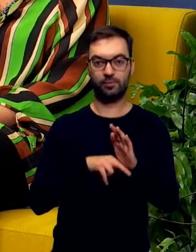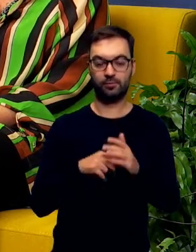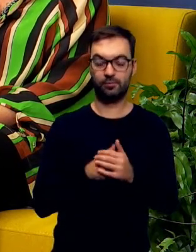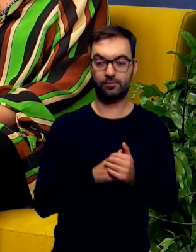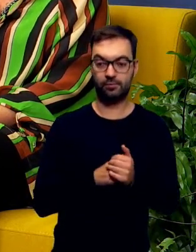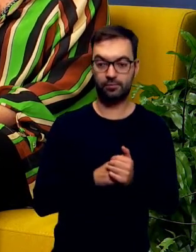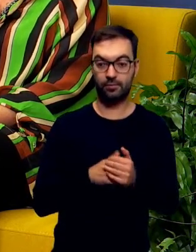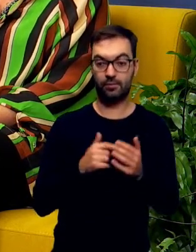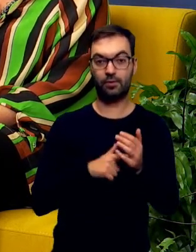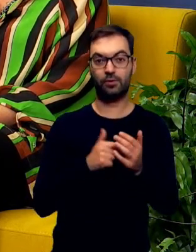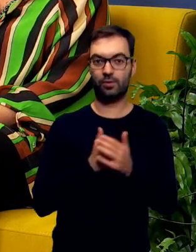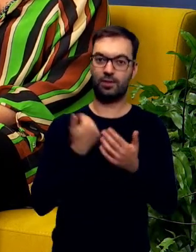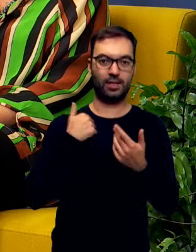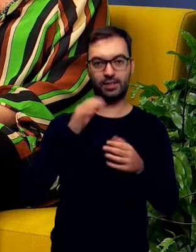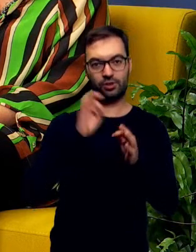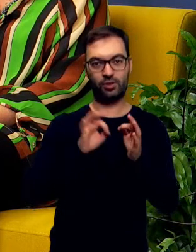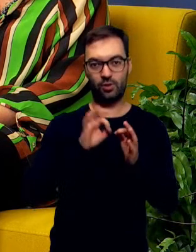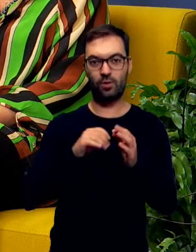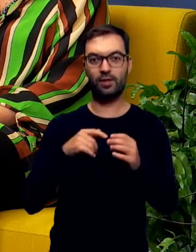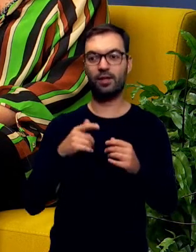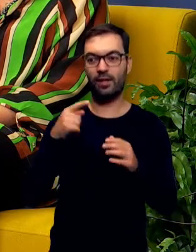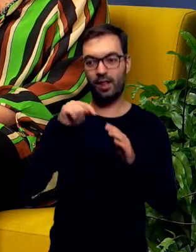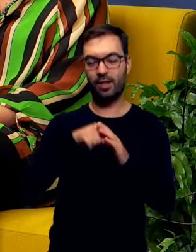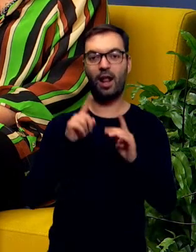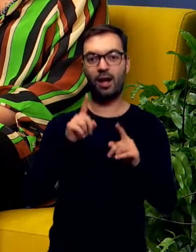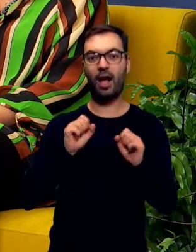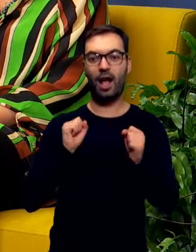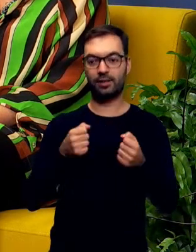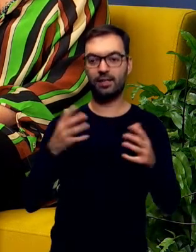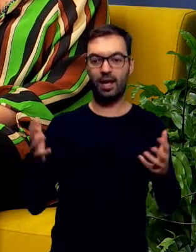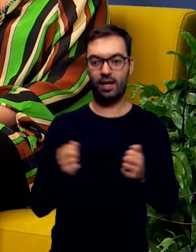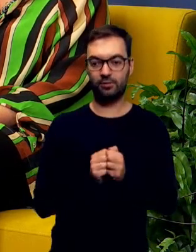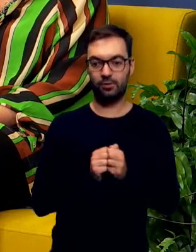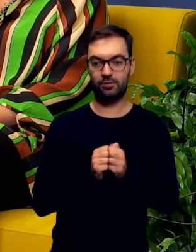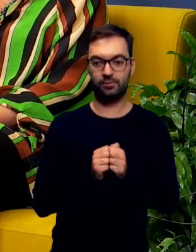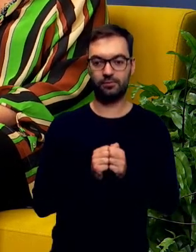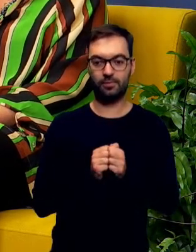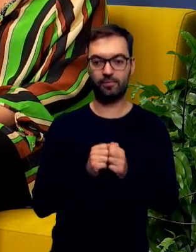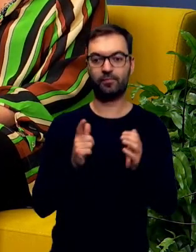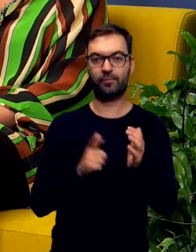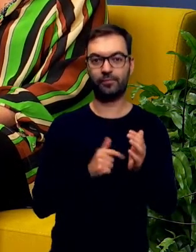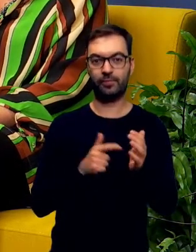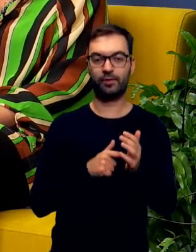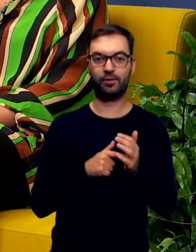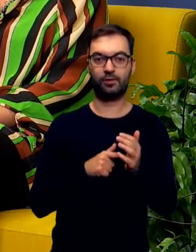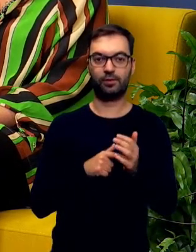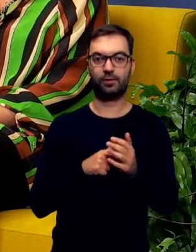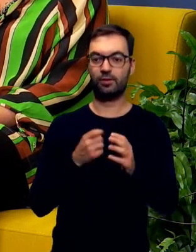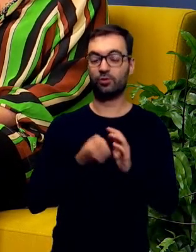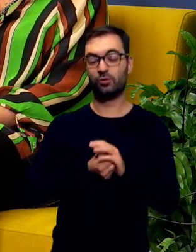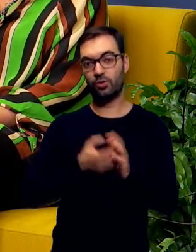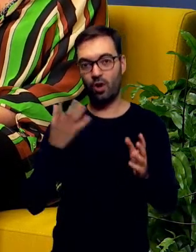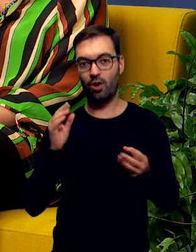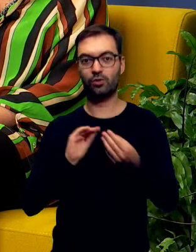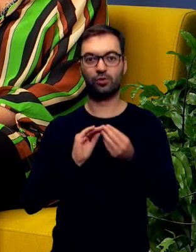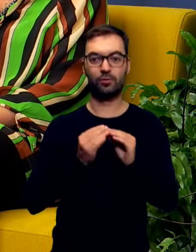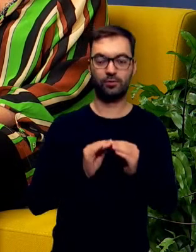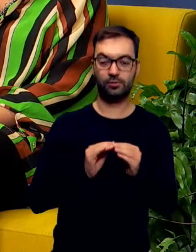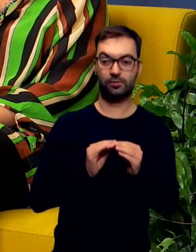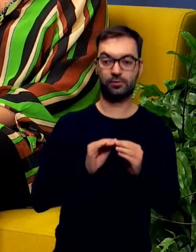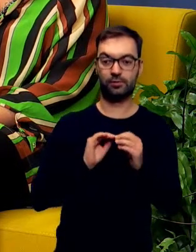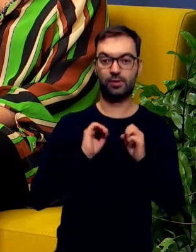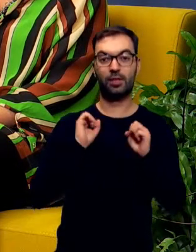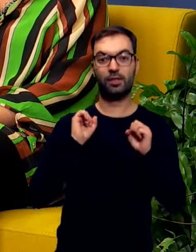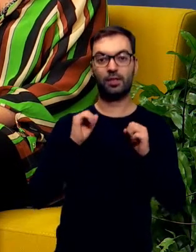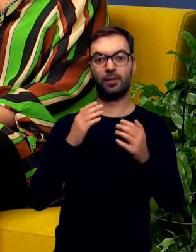i znowu nie chcę wchodzić w szczegóły, ale akcja ratunkowa, często droga, skomplikowana,